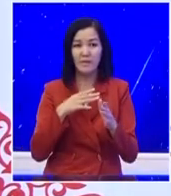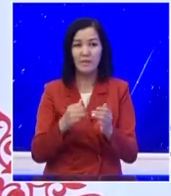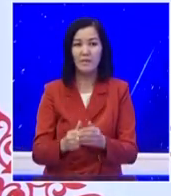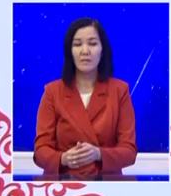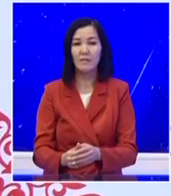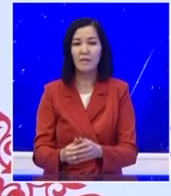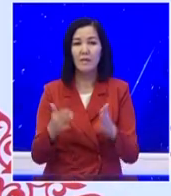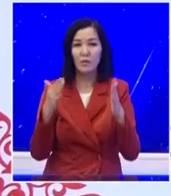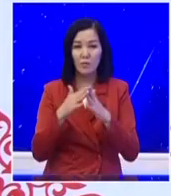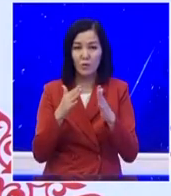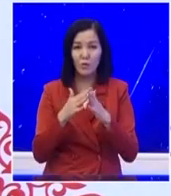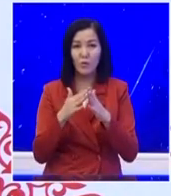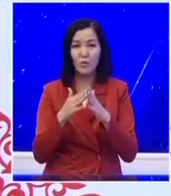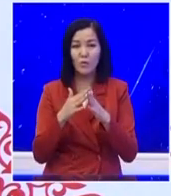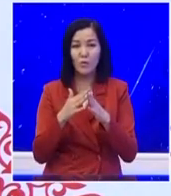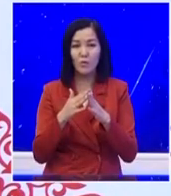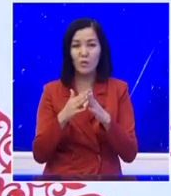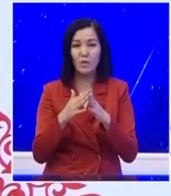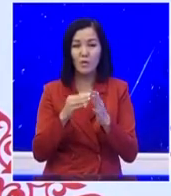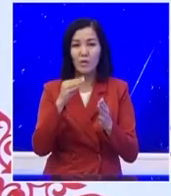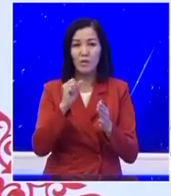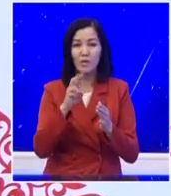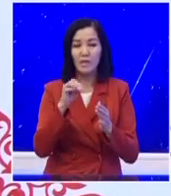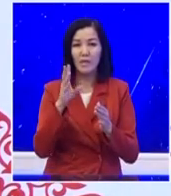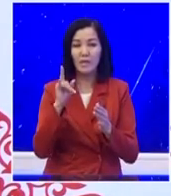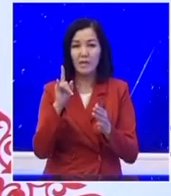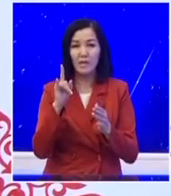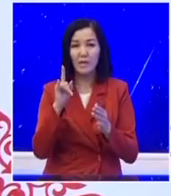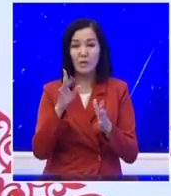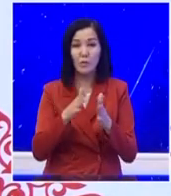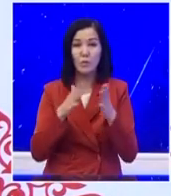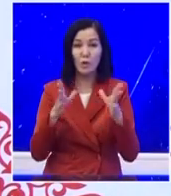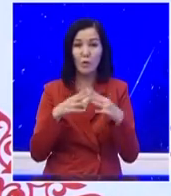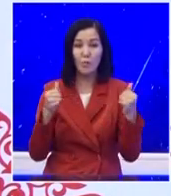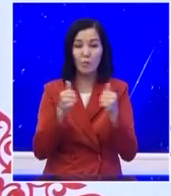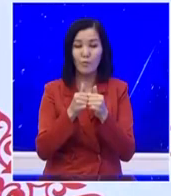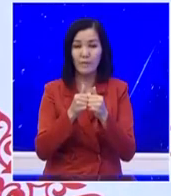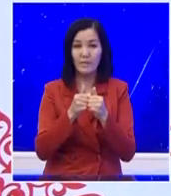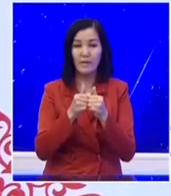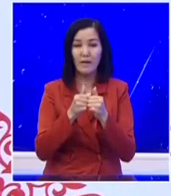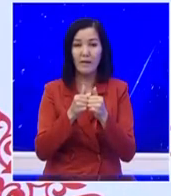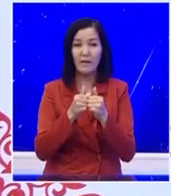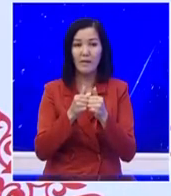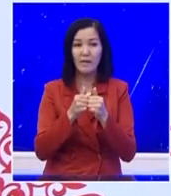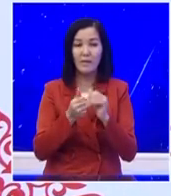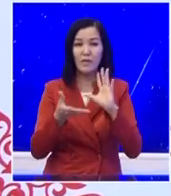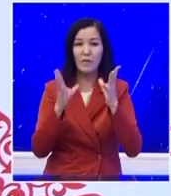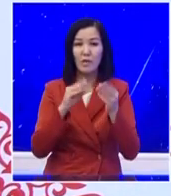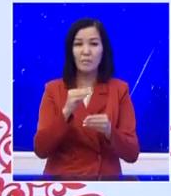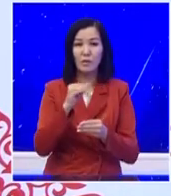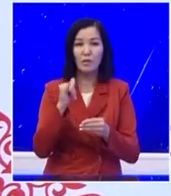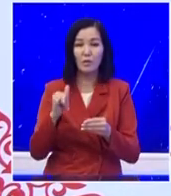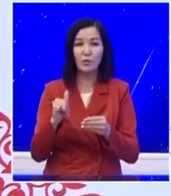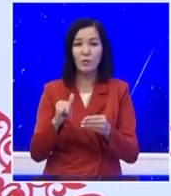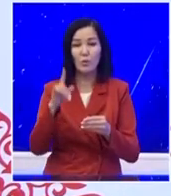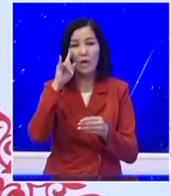Осы баспанасы енді осы Жанар әпкемізге қайырлы болып, үлкен бір әулеттің ортаны болып, осы жалпы Жетісу өңірінде